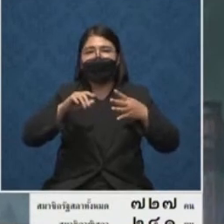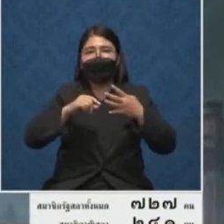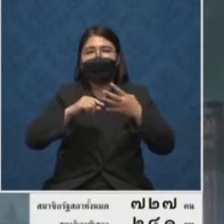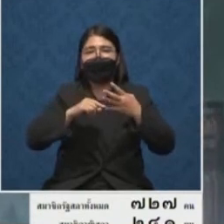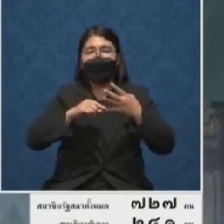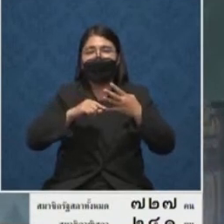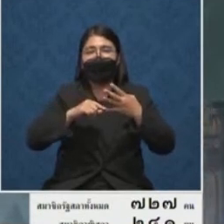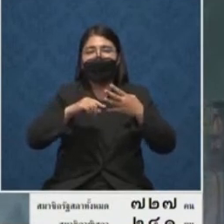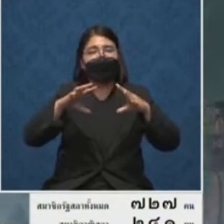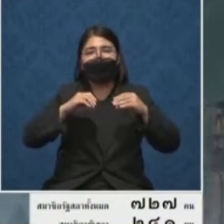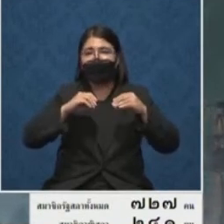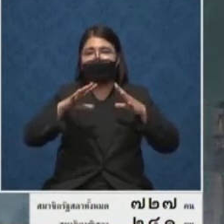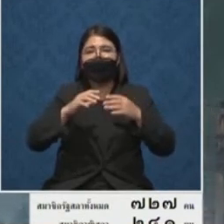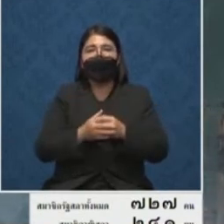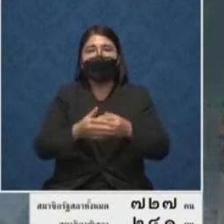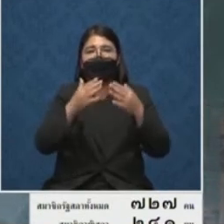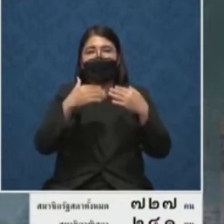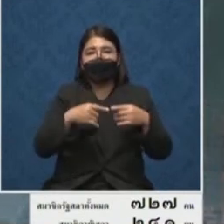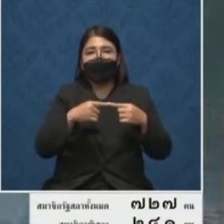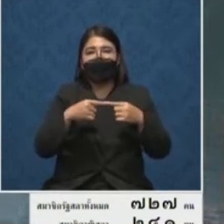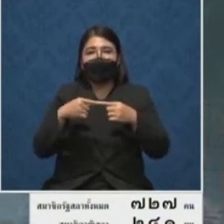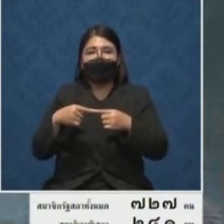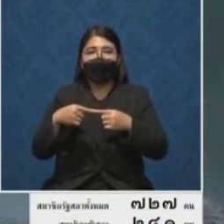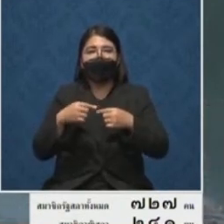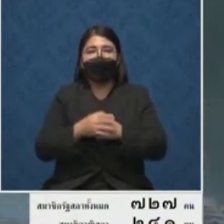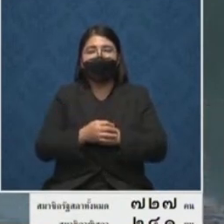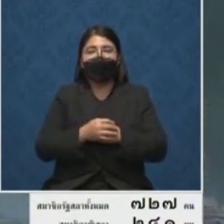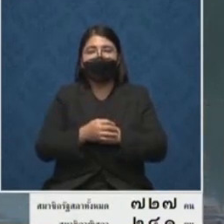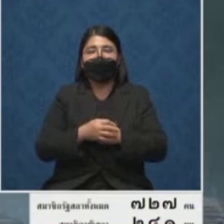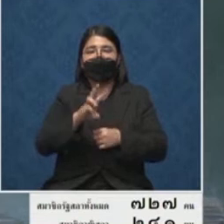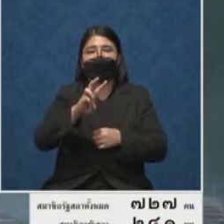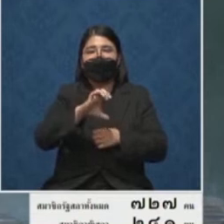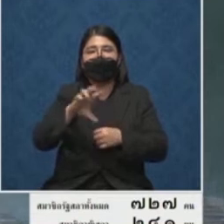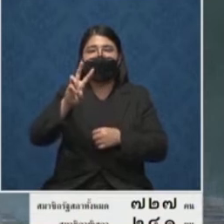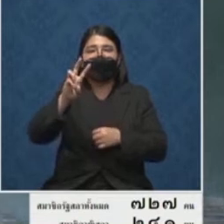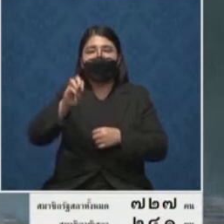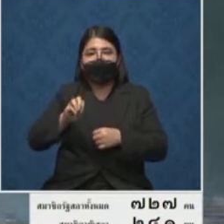การ3ไม่รับหลักการ4ไม่รับหลักการ